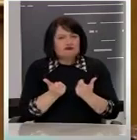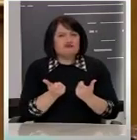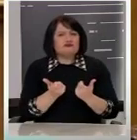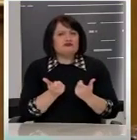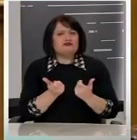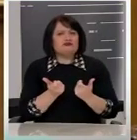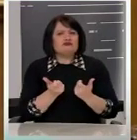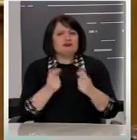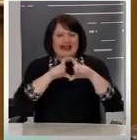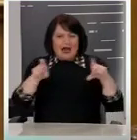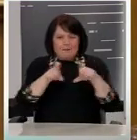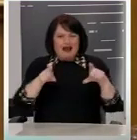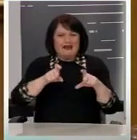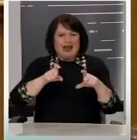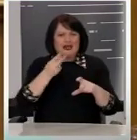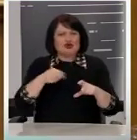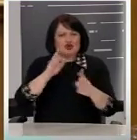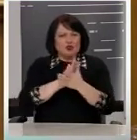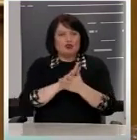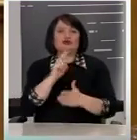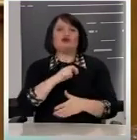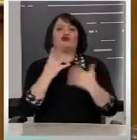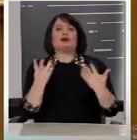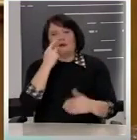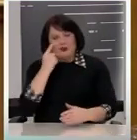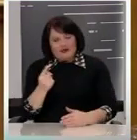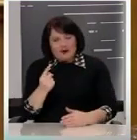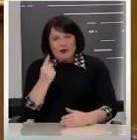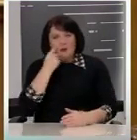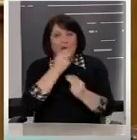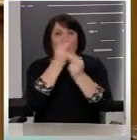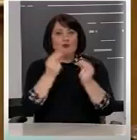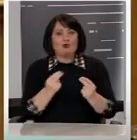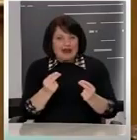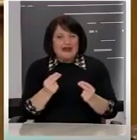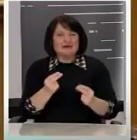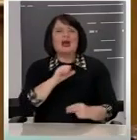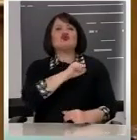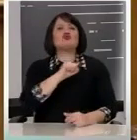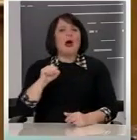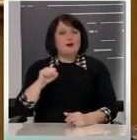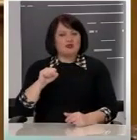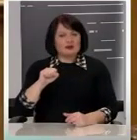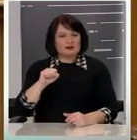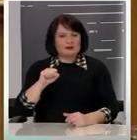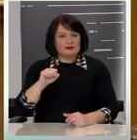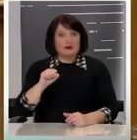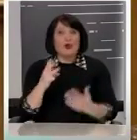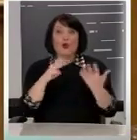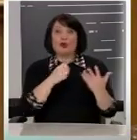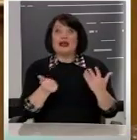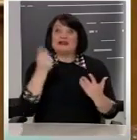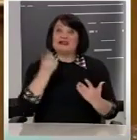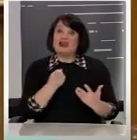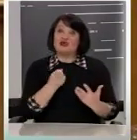για έντοκα γραμμάτια. 29 Νοεμβρίου έχουμε το αποτελέσματα των swap με ποσοστό κάλυψης άνω το